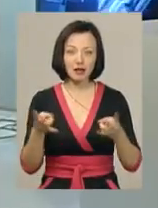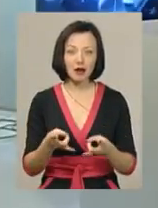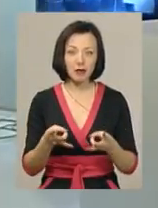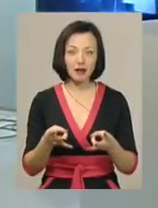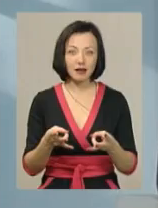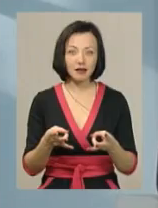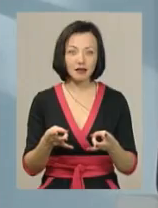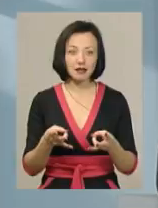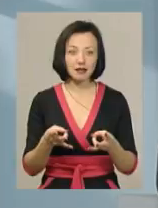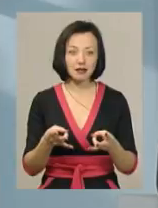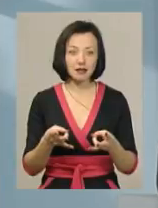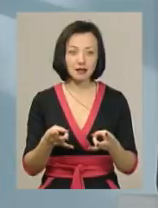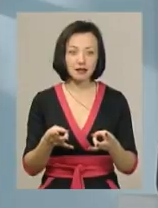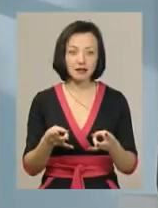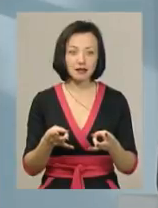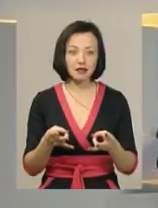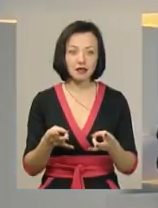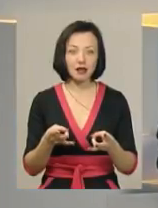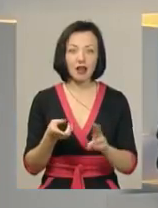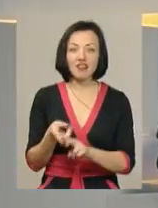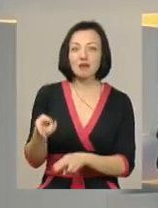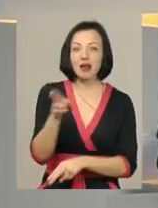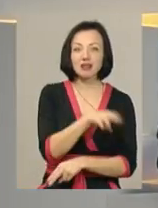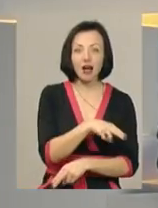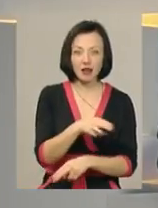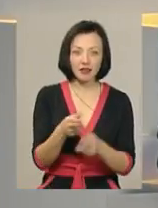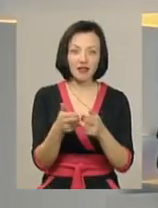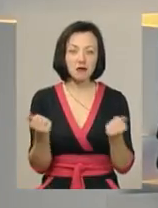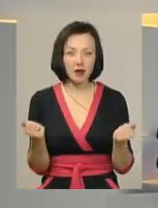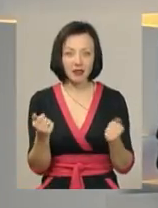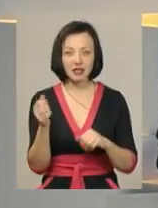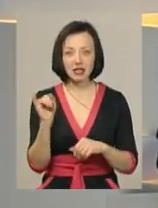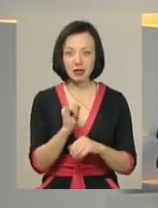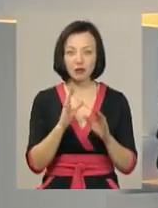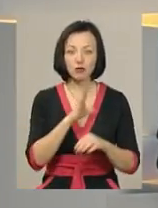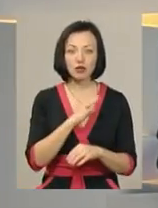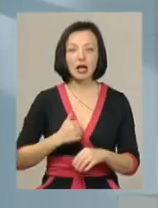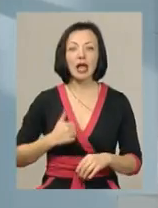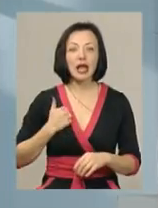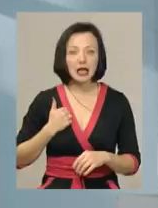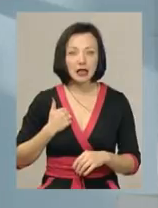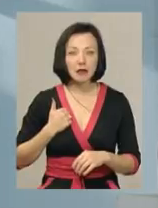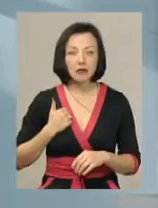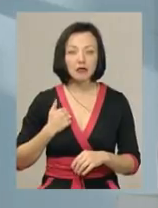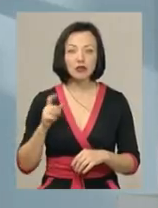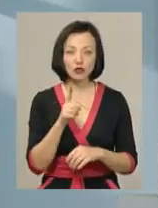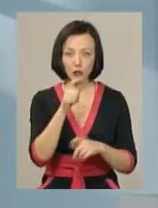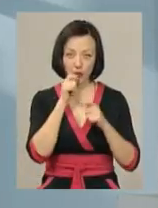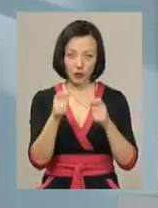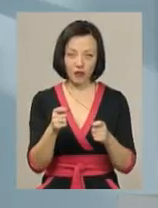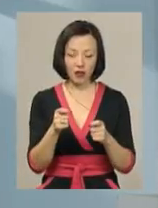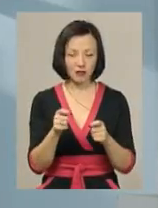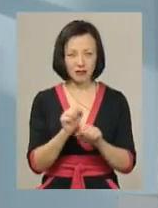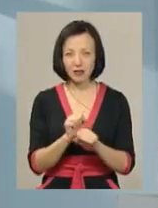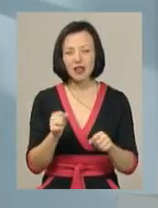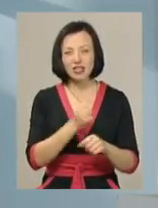якимось чином в ну якби відпрацювати виправдати і бути гідним то тому що тобі подарували